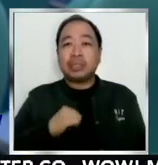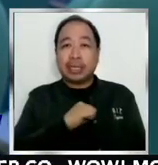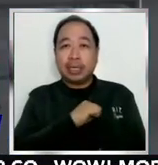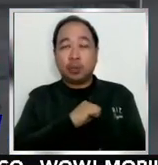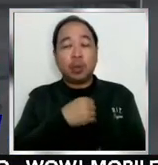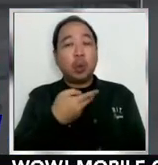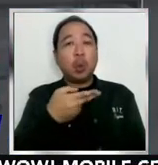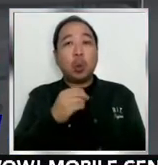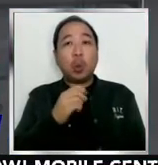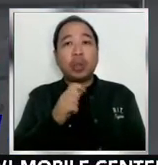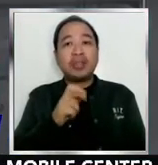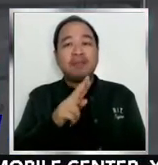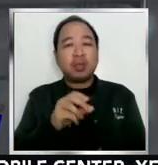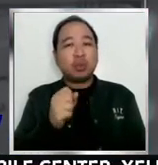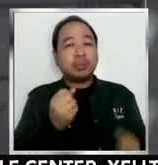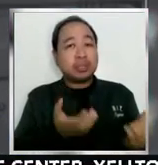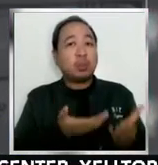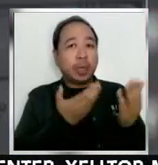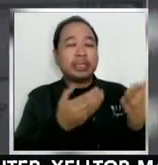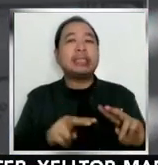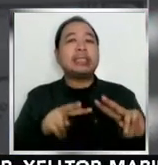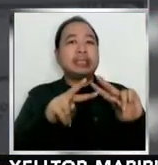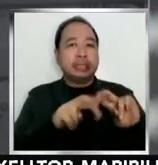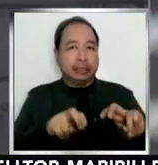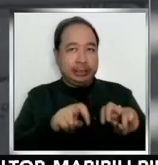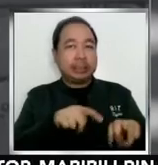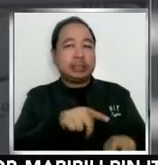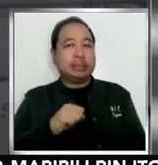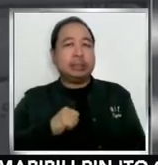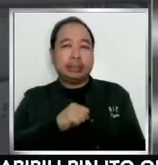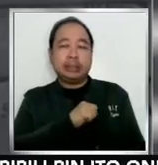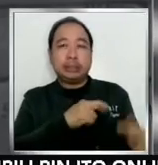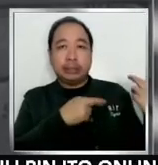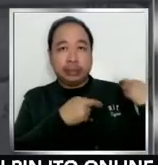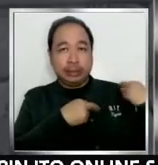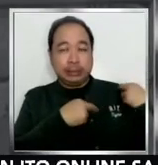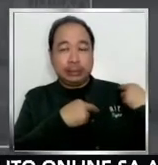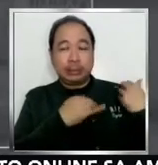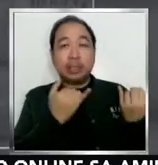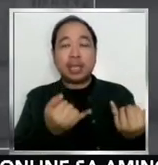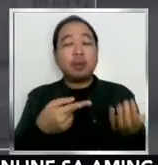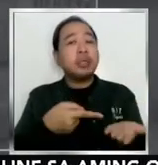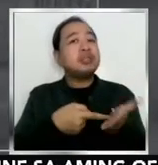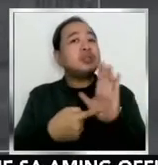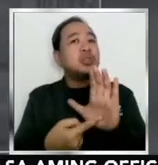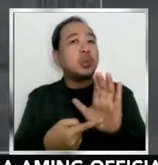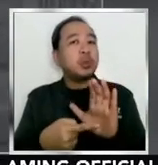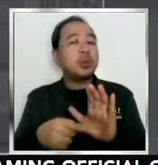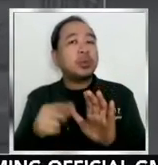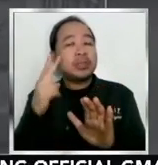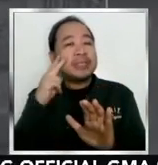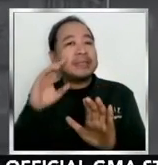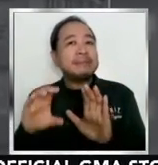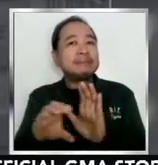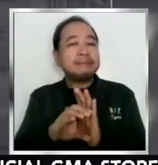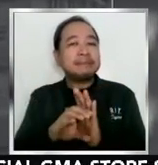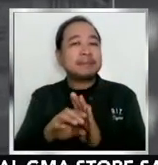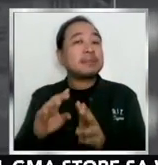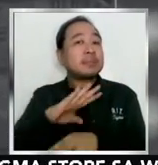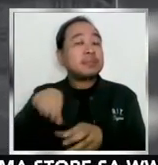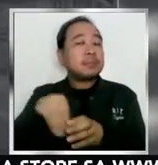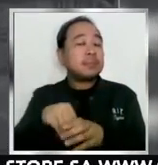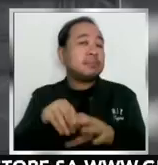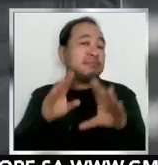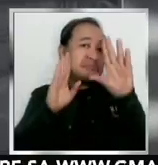Committee. Iprinisinta rin ni Ontiveros ang larawan ng mga kinatawan ng tatlong sugar importers, kasama sina Pangulong Bongbong Marcos